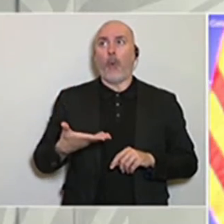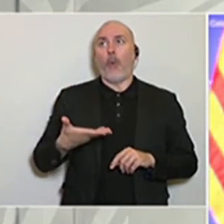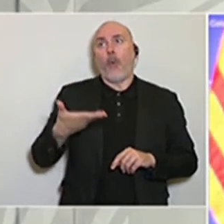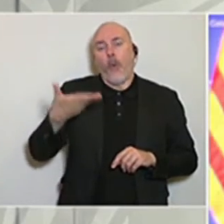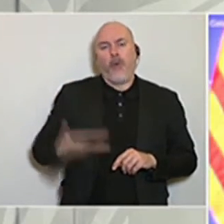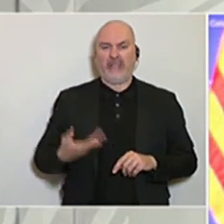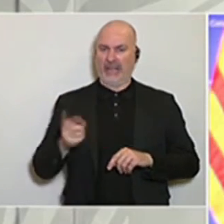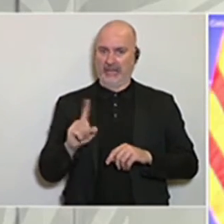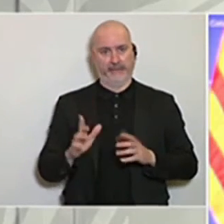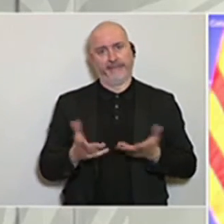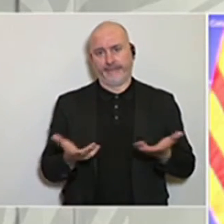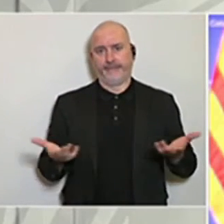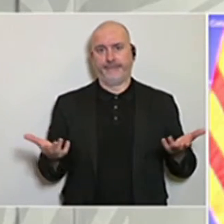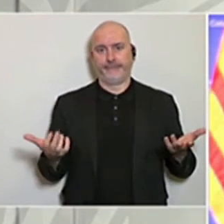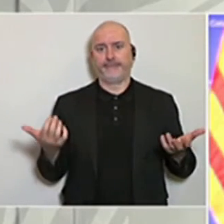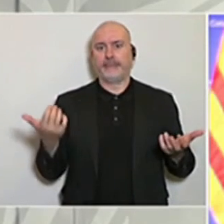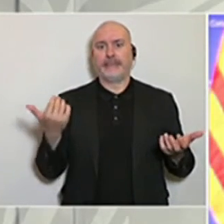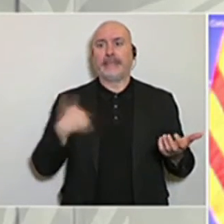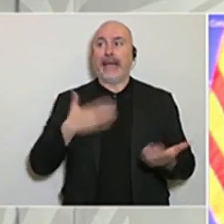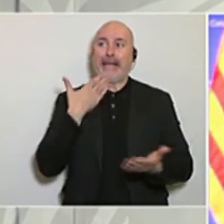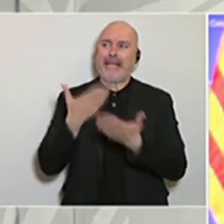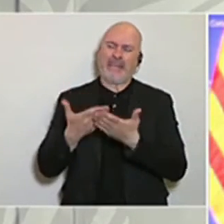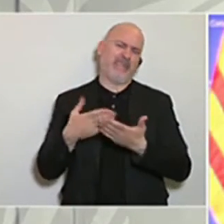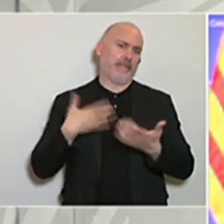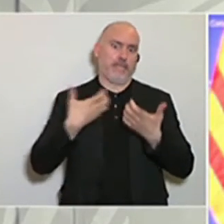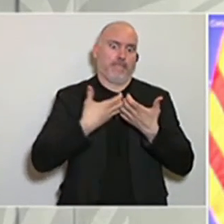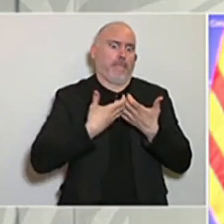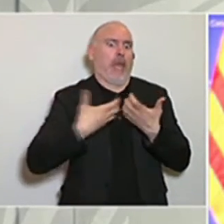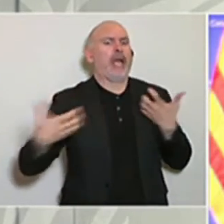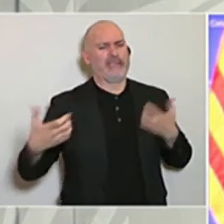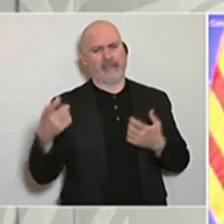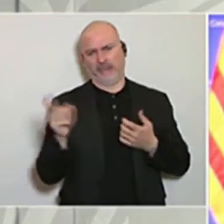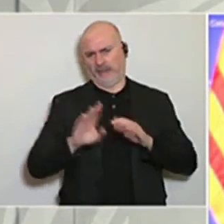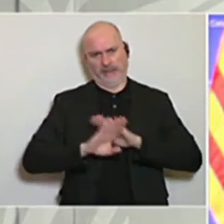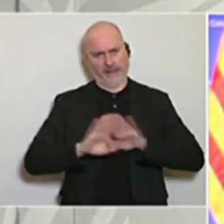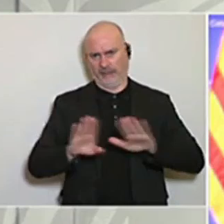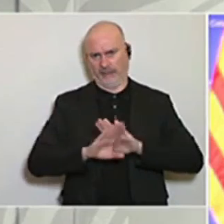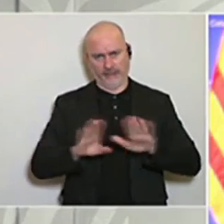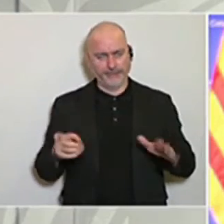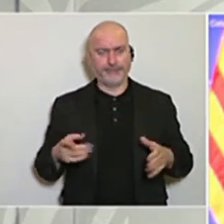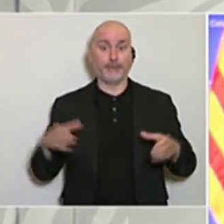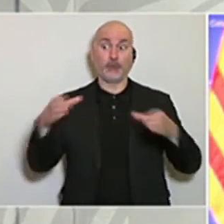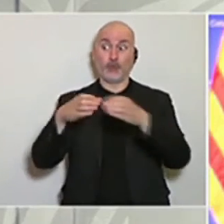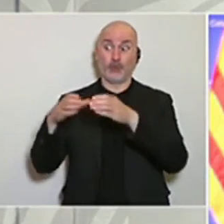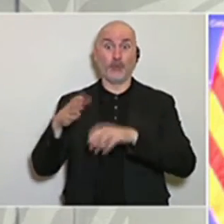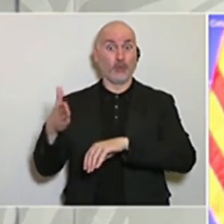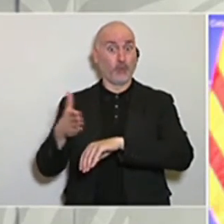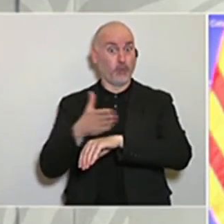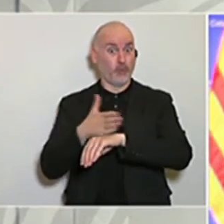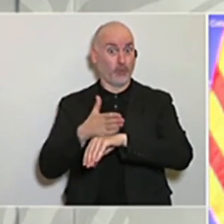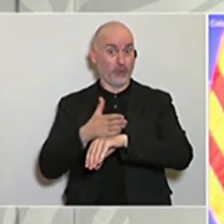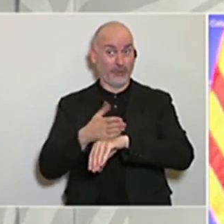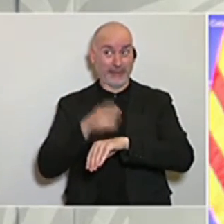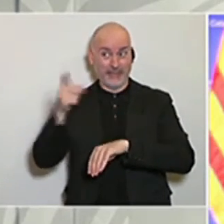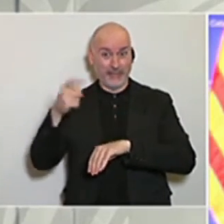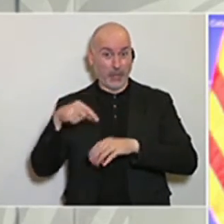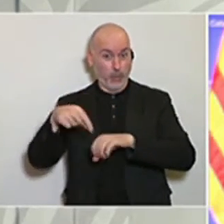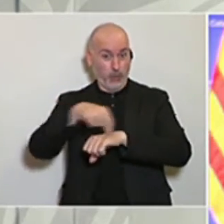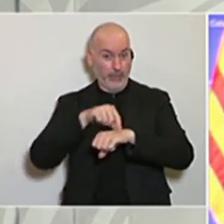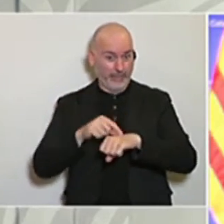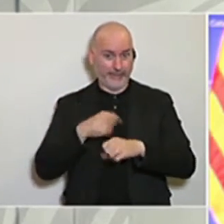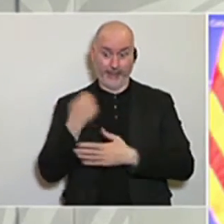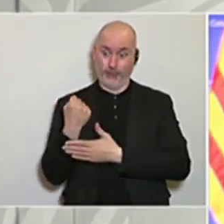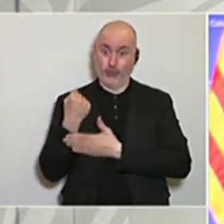que requerim és doncs, que ja no s'allargui més aquest estat d'alarma i, de fet, les formacions polítiques que donen suport al Govern així ho